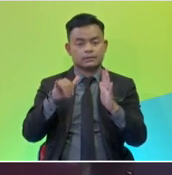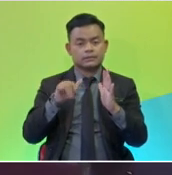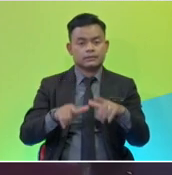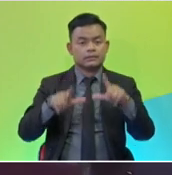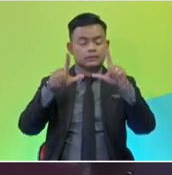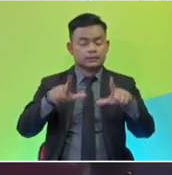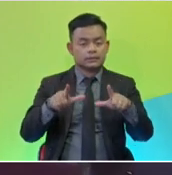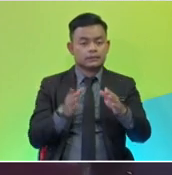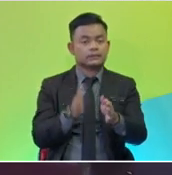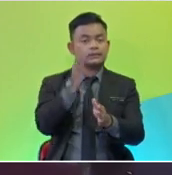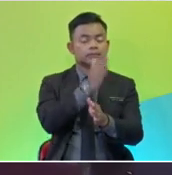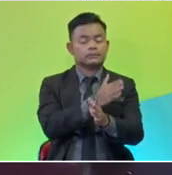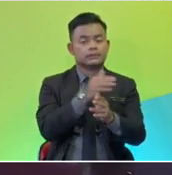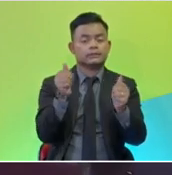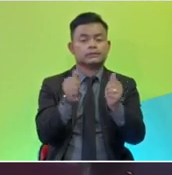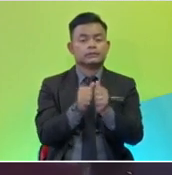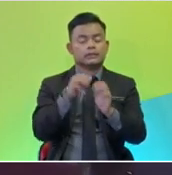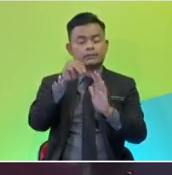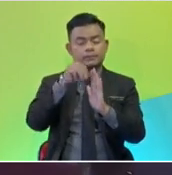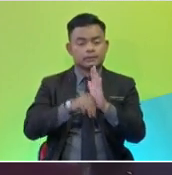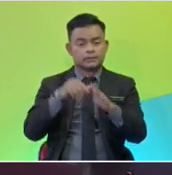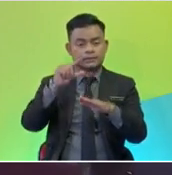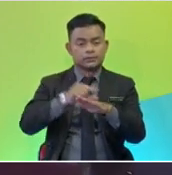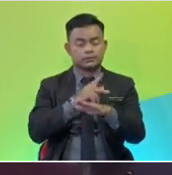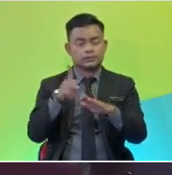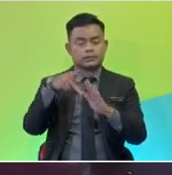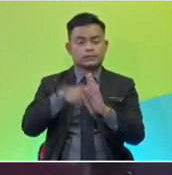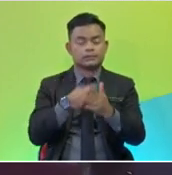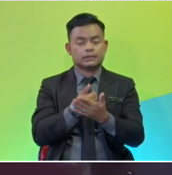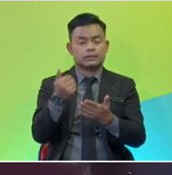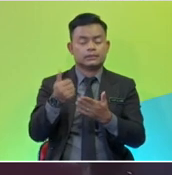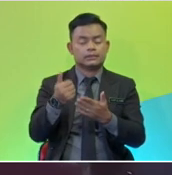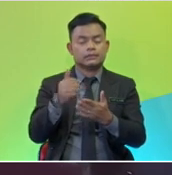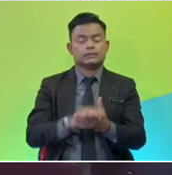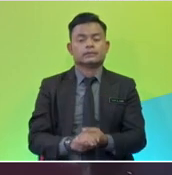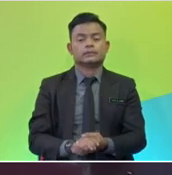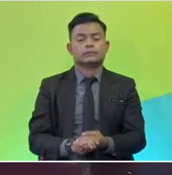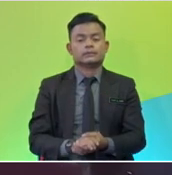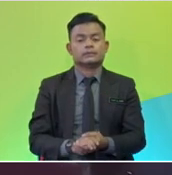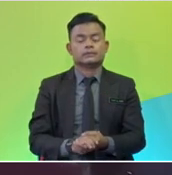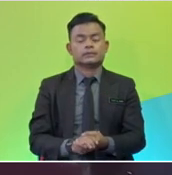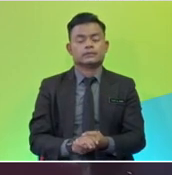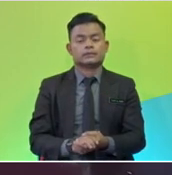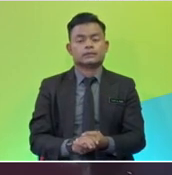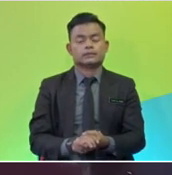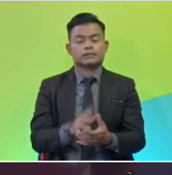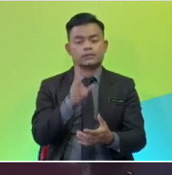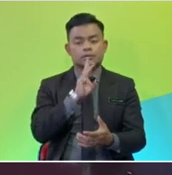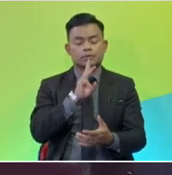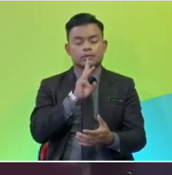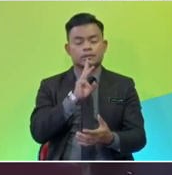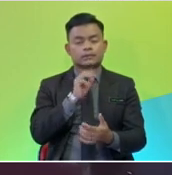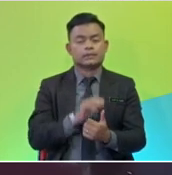dengan menggunakan peralatan yang Cikgu bawa okey iaitu warna air tempat pengisi